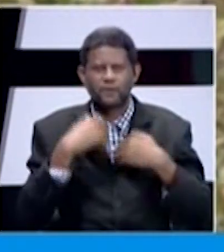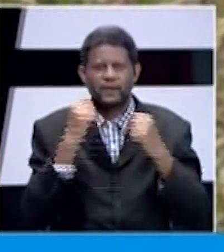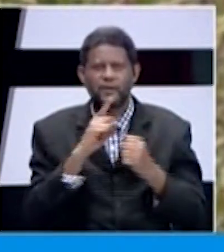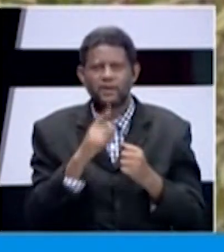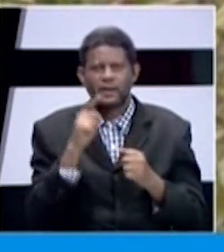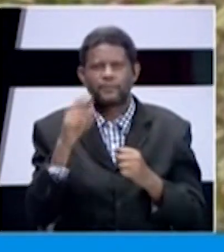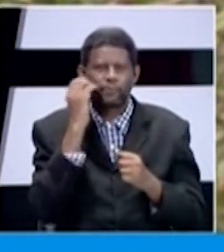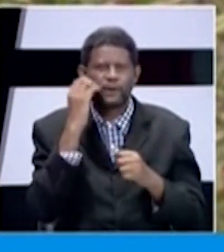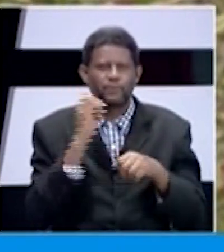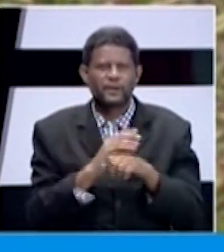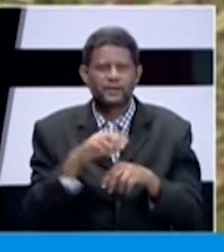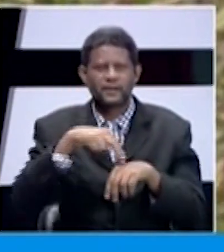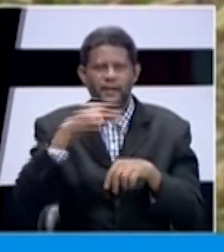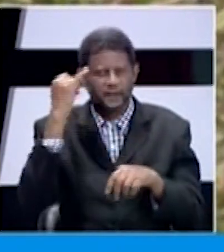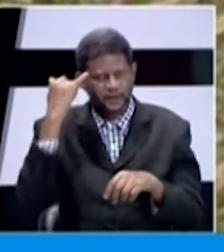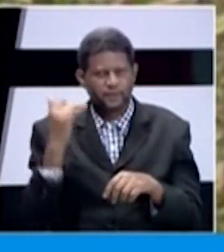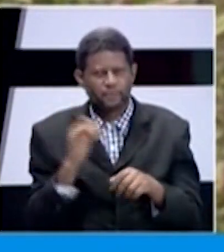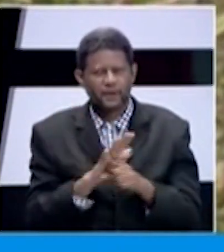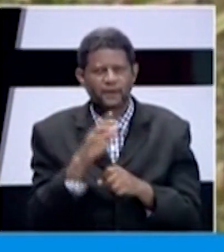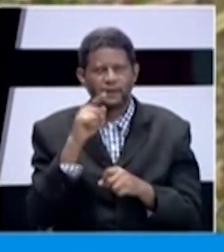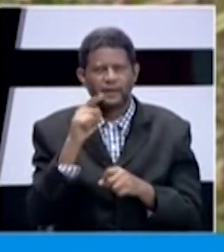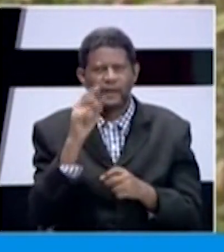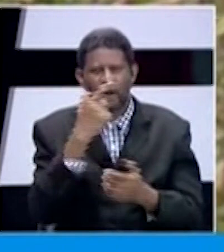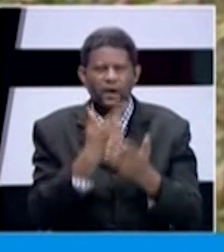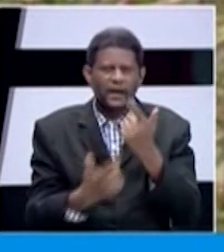مخرج الحساباتون بقى أكتعن